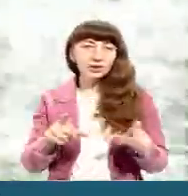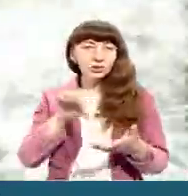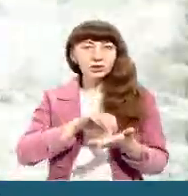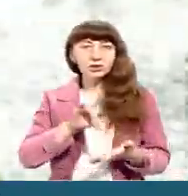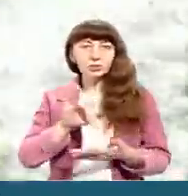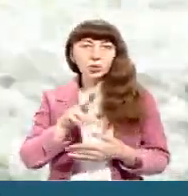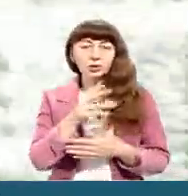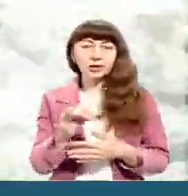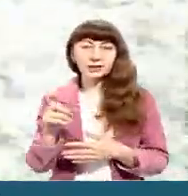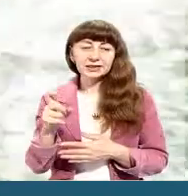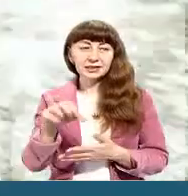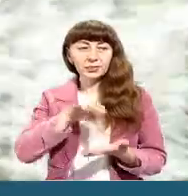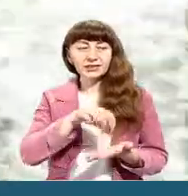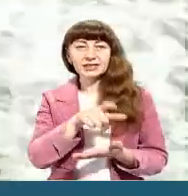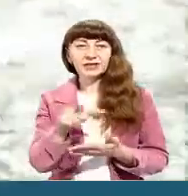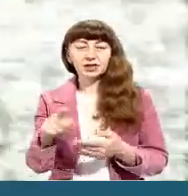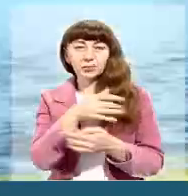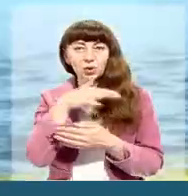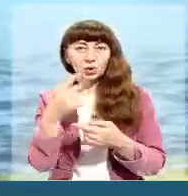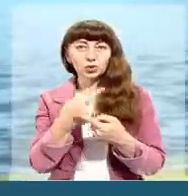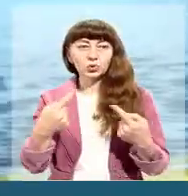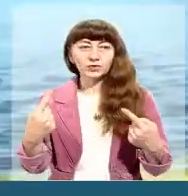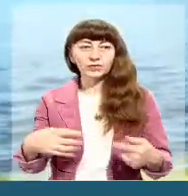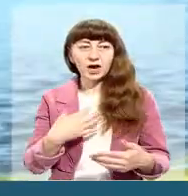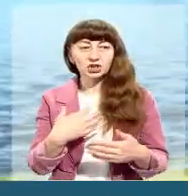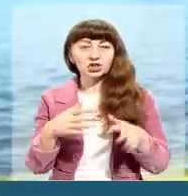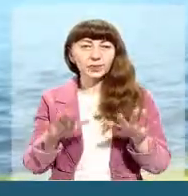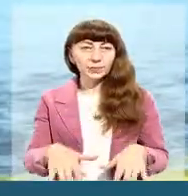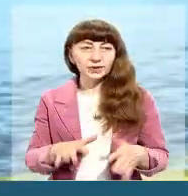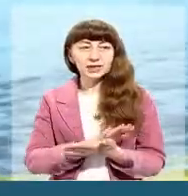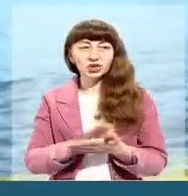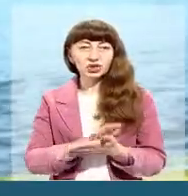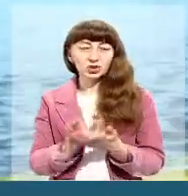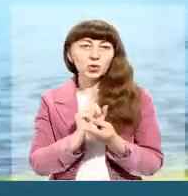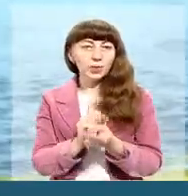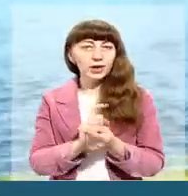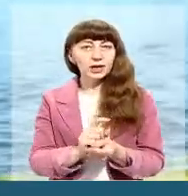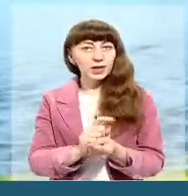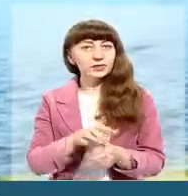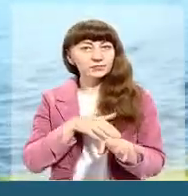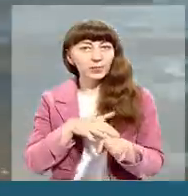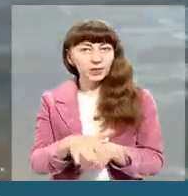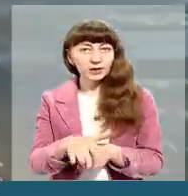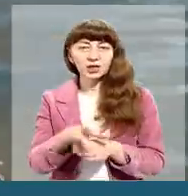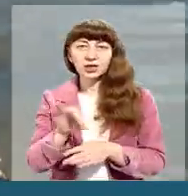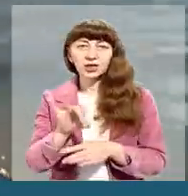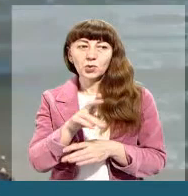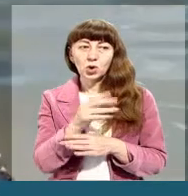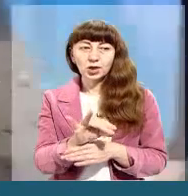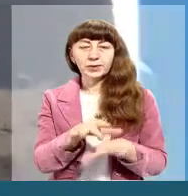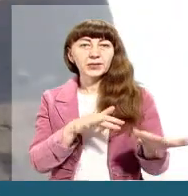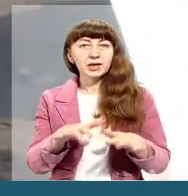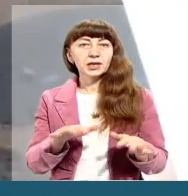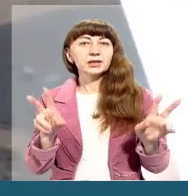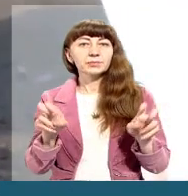участием республиканских спикеров и многое другое. Важнейшее место в битве за чистоту и порядок отводится реализации республиканской